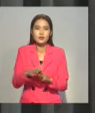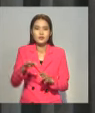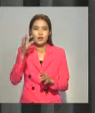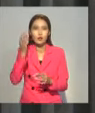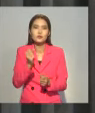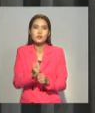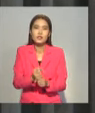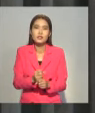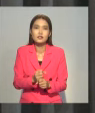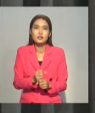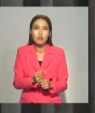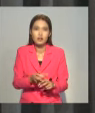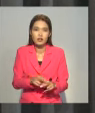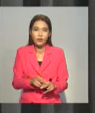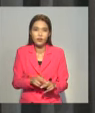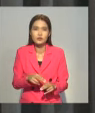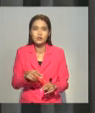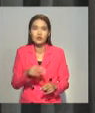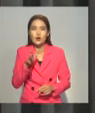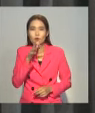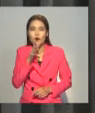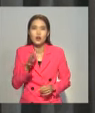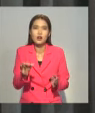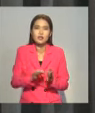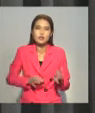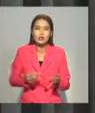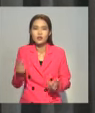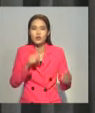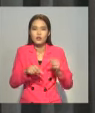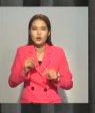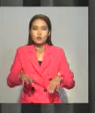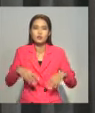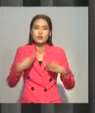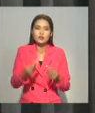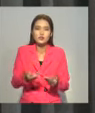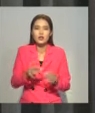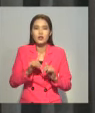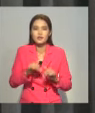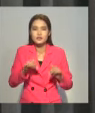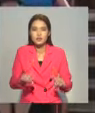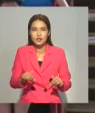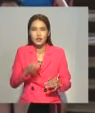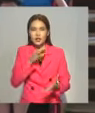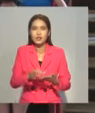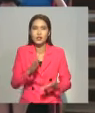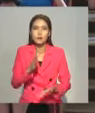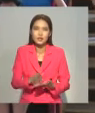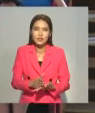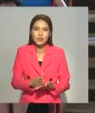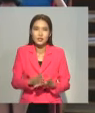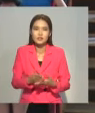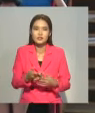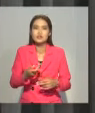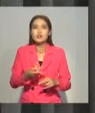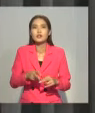көз бояушылықтан кететін уақыт. Ең бастысы елмен бірге өзгерістерге дайын екенін дәлелдеуіміз керек. Біздің